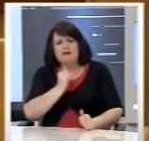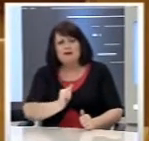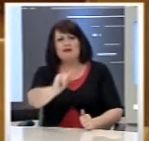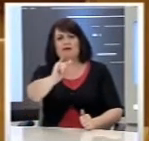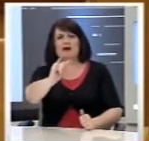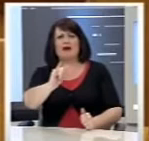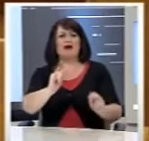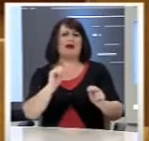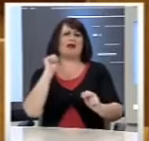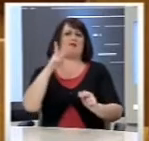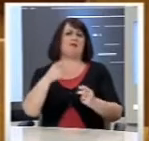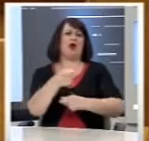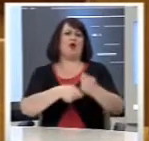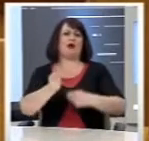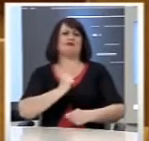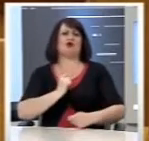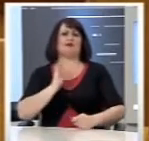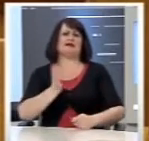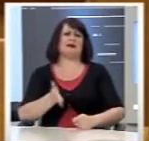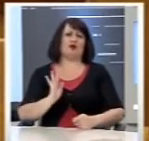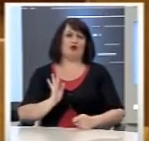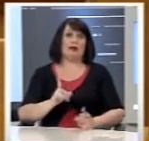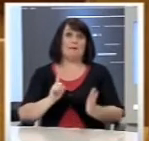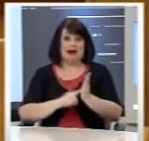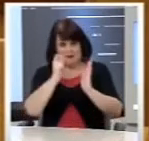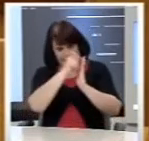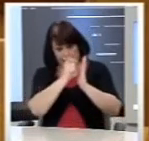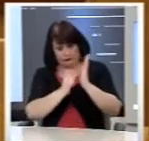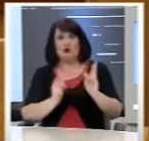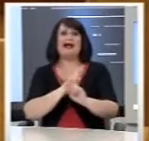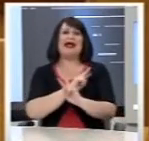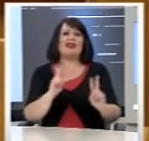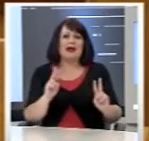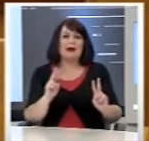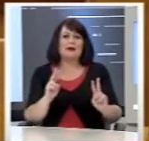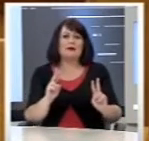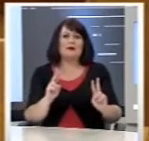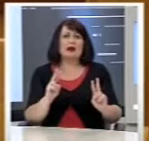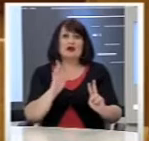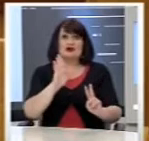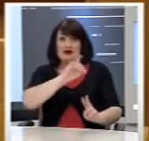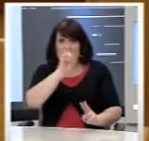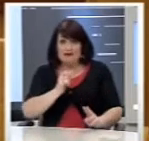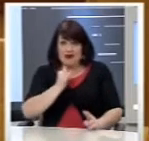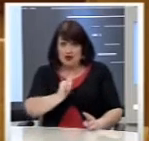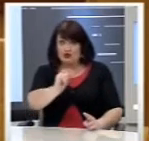διεθνείς αγορές. Χωρίς τη σαφήνεια αυτή, η αβεβαιότητα γύρω από τη βιωσιμότητα του